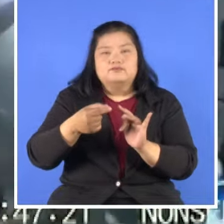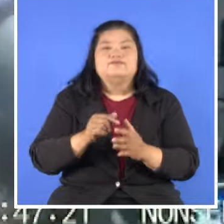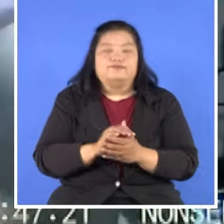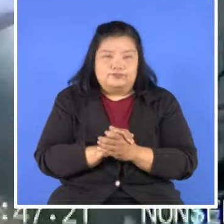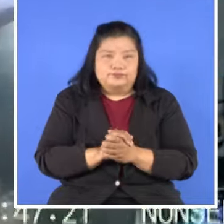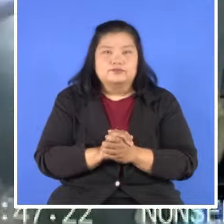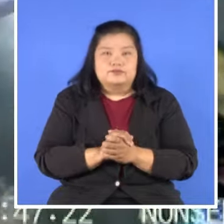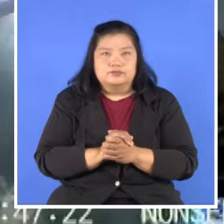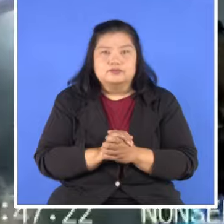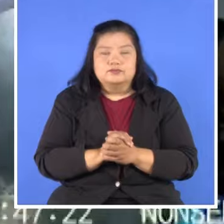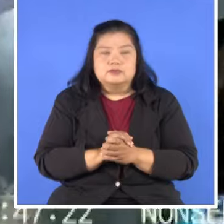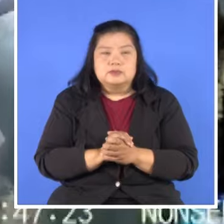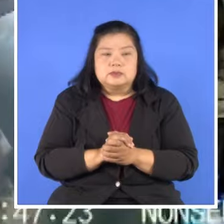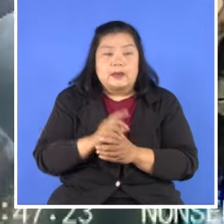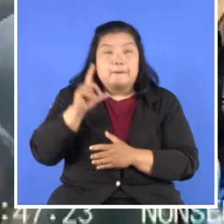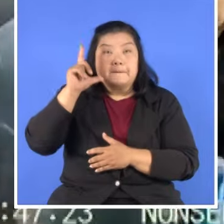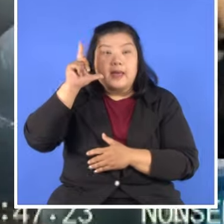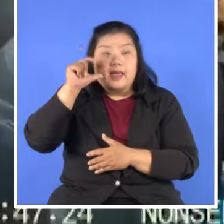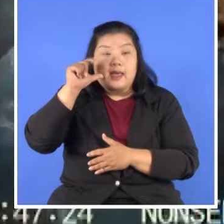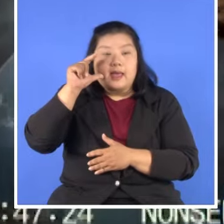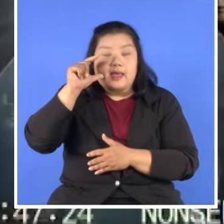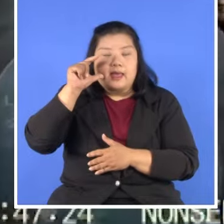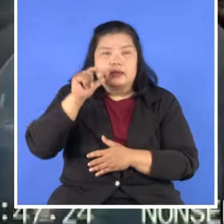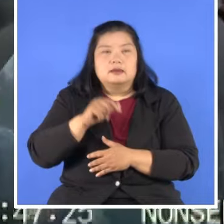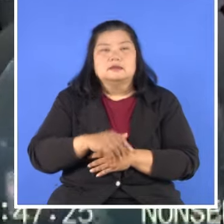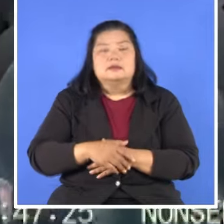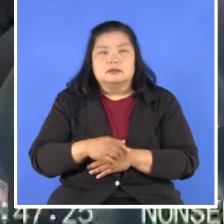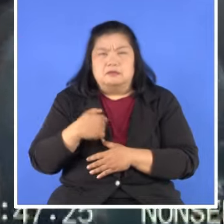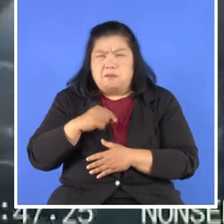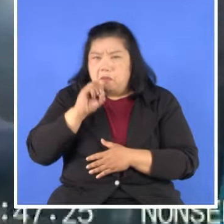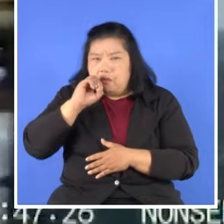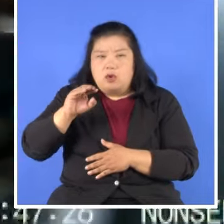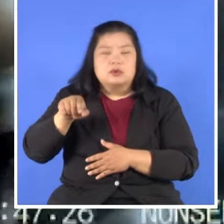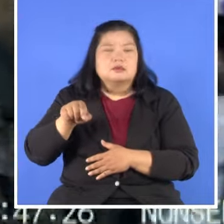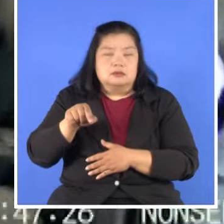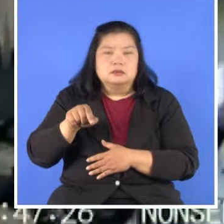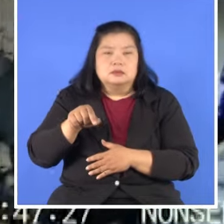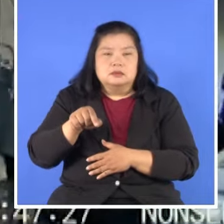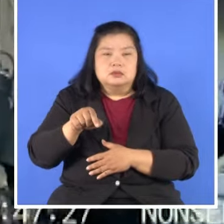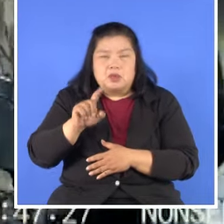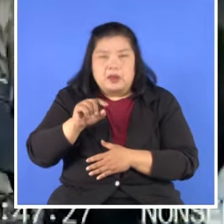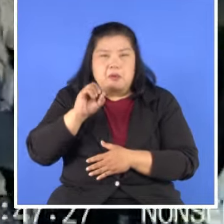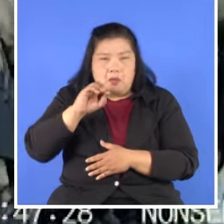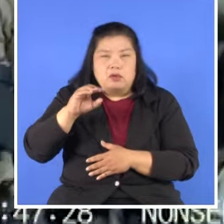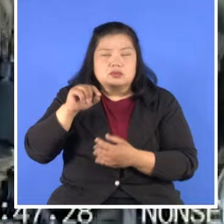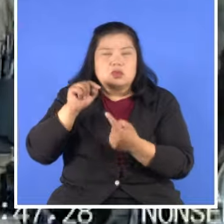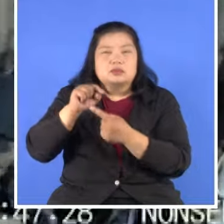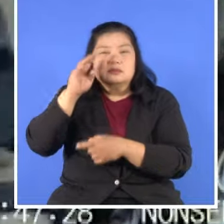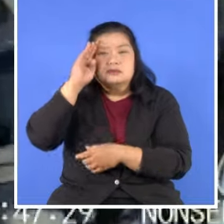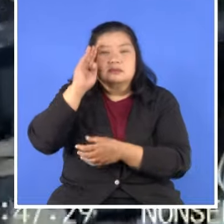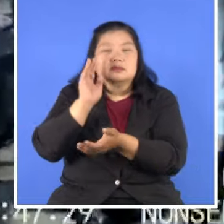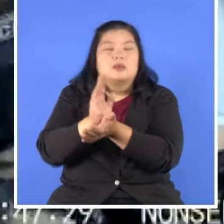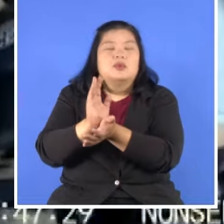ครับแม่ของโต้งคนนี้แจ้งว่าตำรวจแจ้งไปที่ตำรวจว่าลูกชายเนี่ยป่วยทางจิต